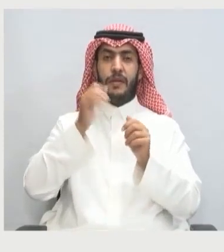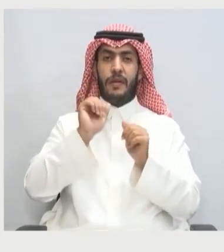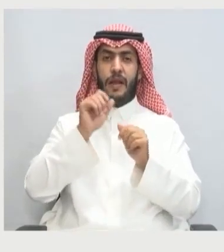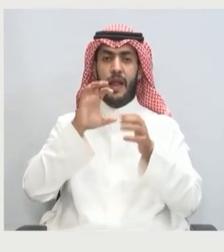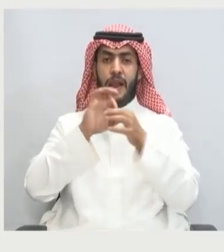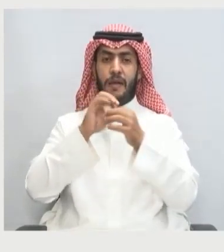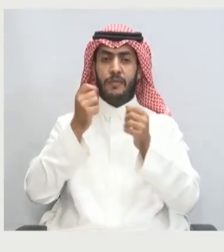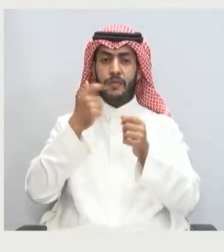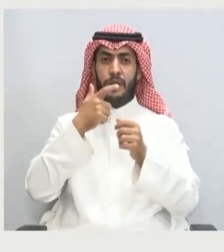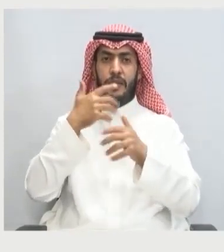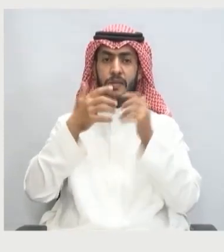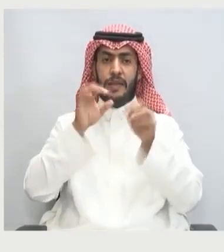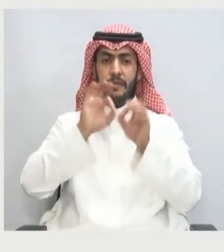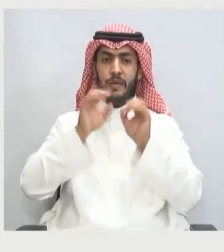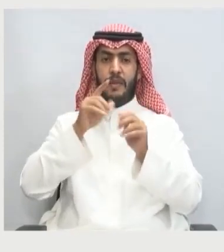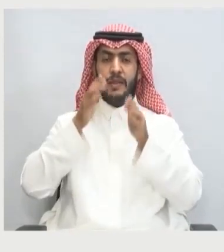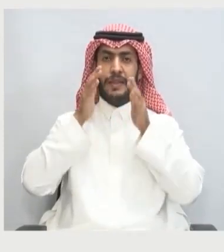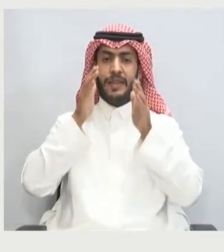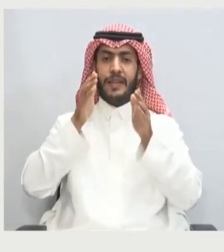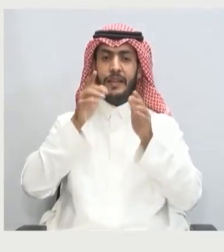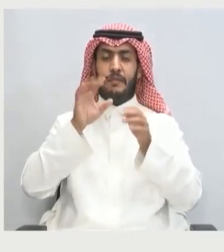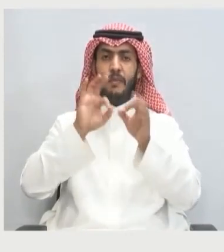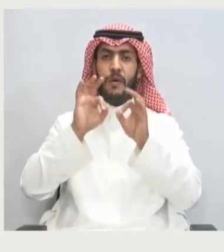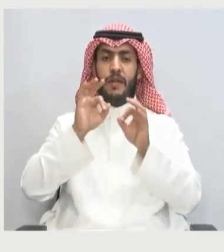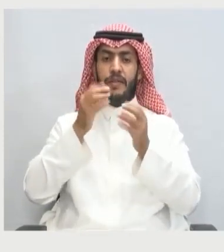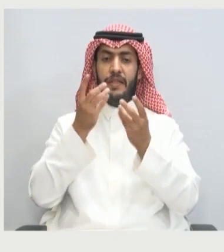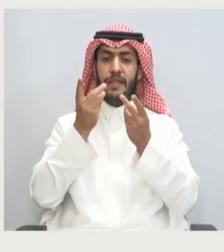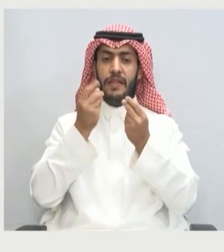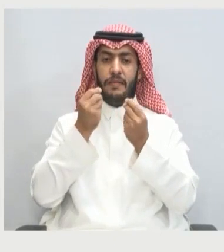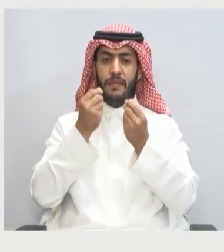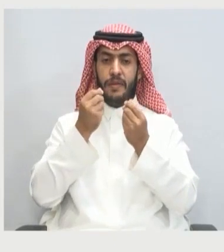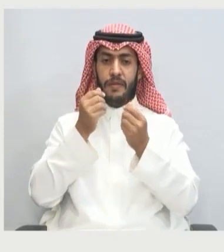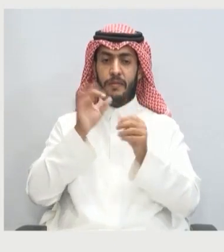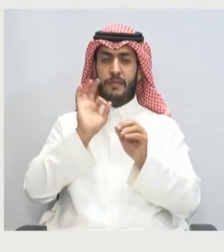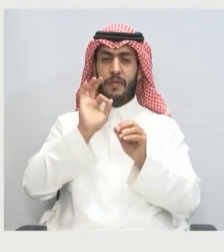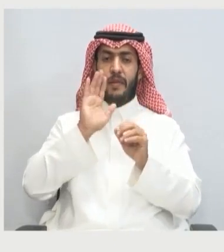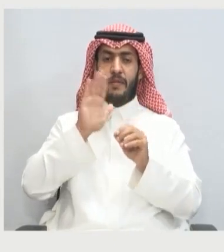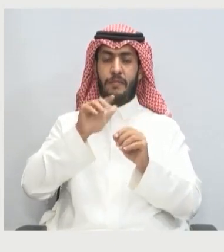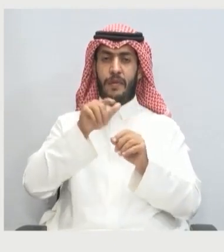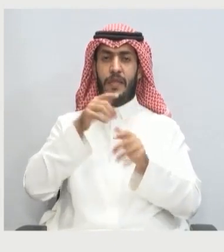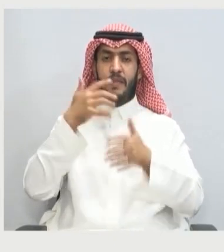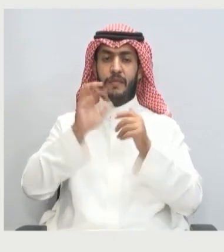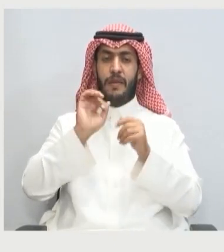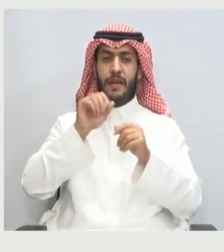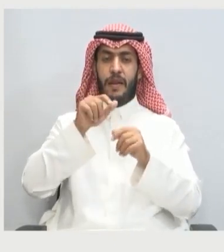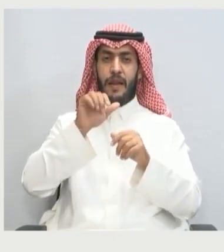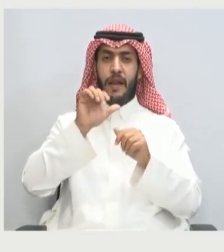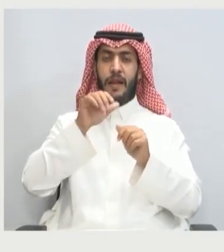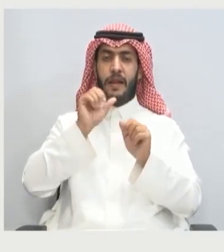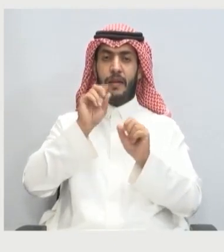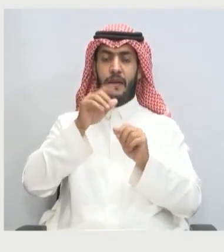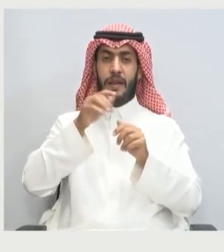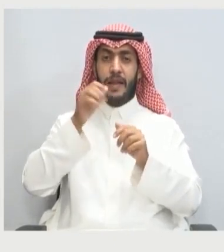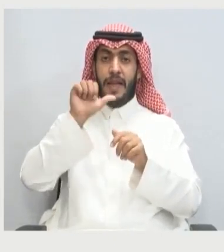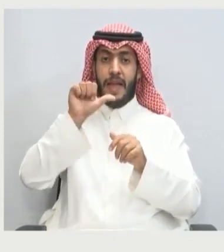عن العلاقه بين سرعه التفاعل الكيميائي وتركيز المواد المتفاعله لنفرض ان لدينا هذا التفاعل وهو تفاعل مباشر حيث ان